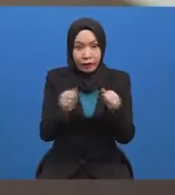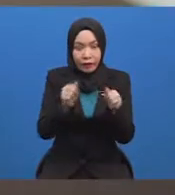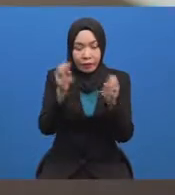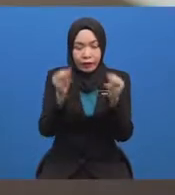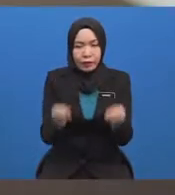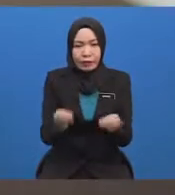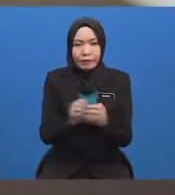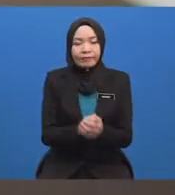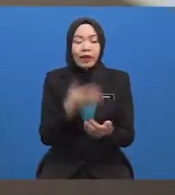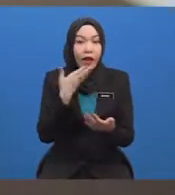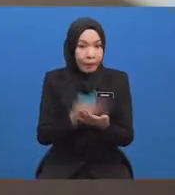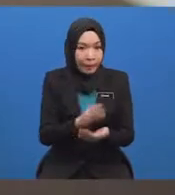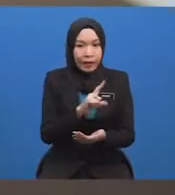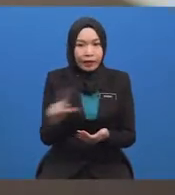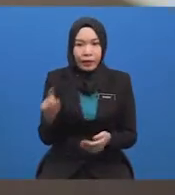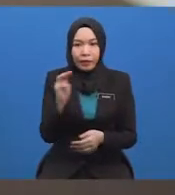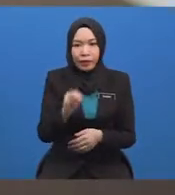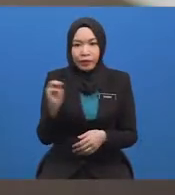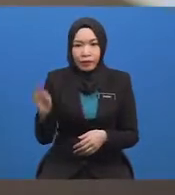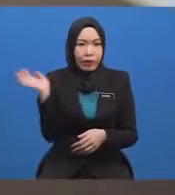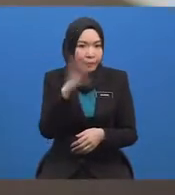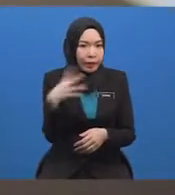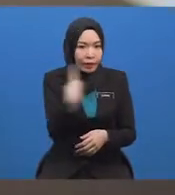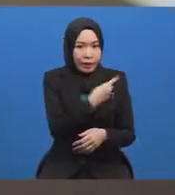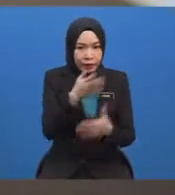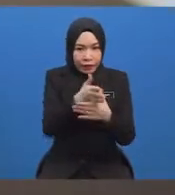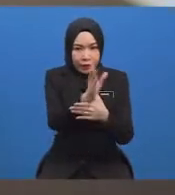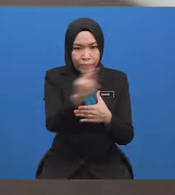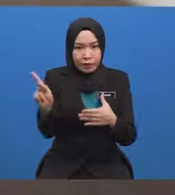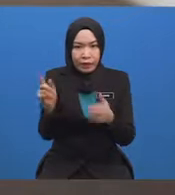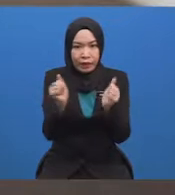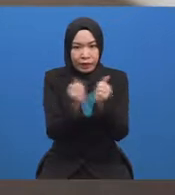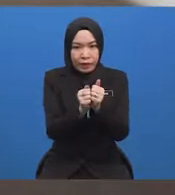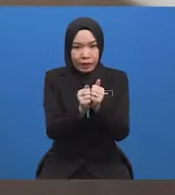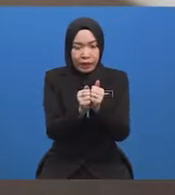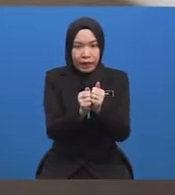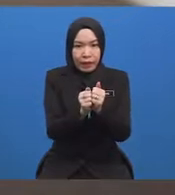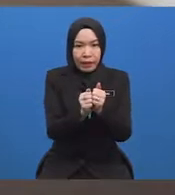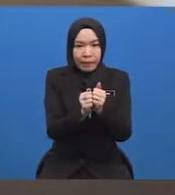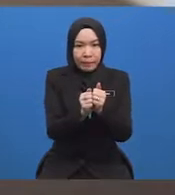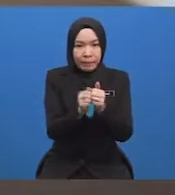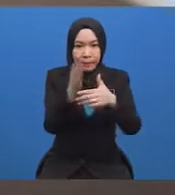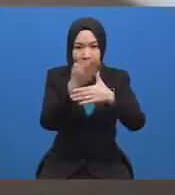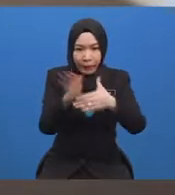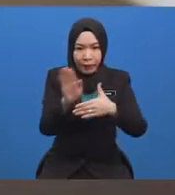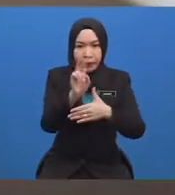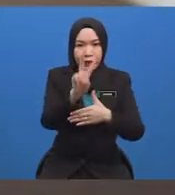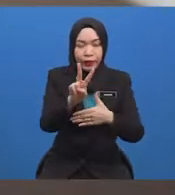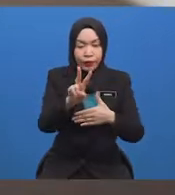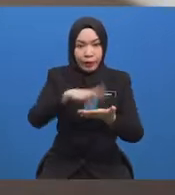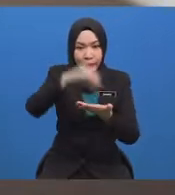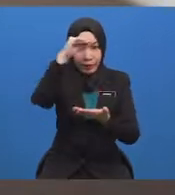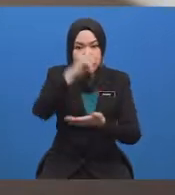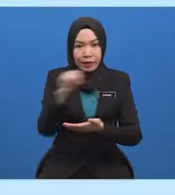Baiklah murid-murid Mari kita teruskan dengan bahagian kedua pelajaran hari ini